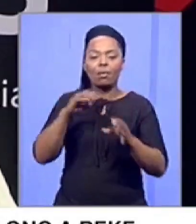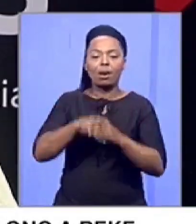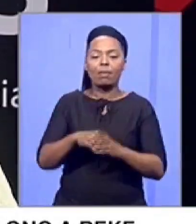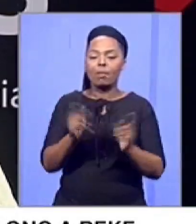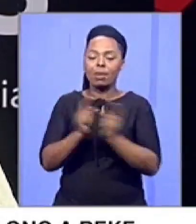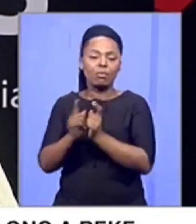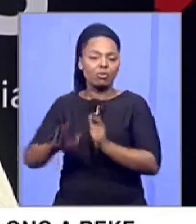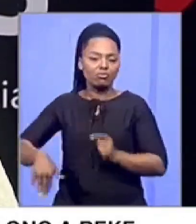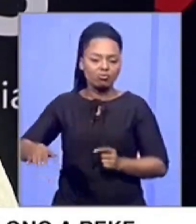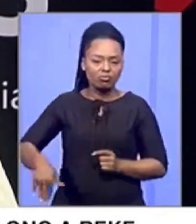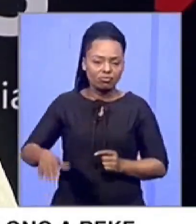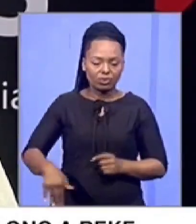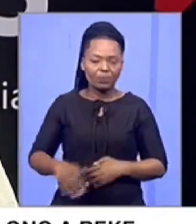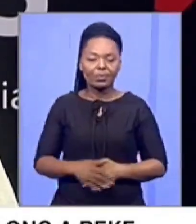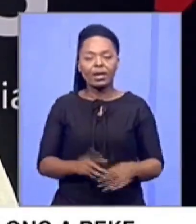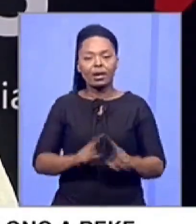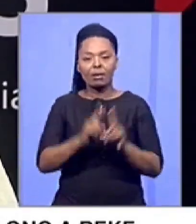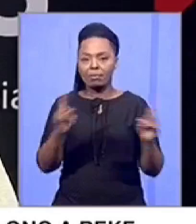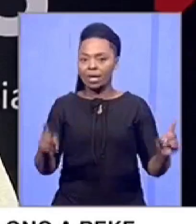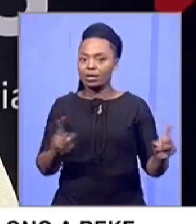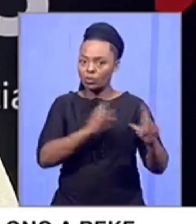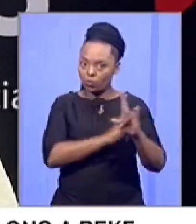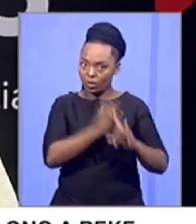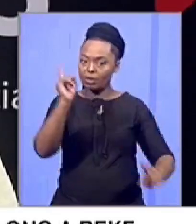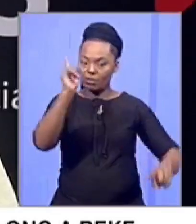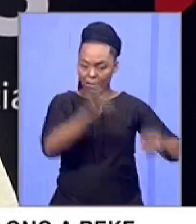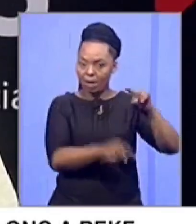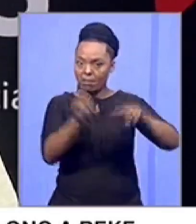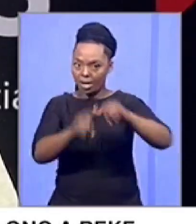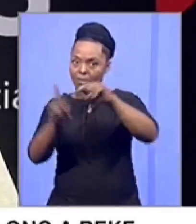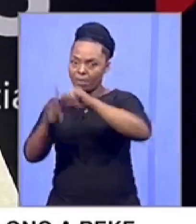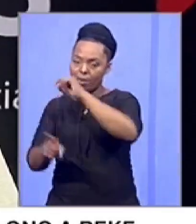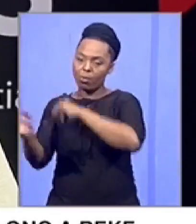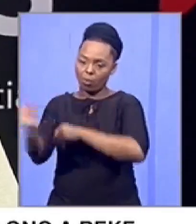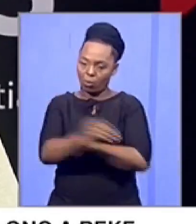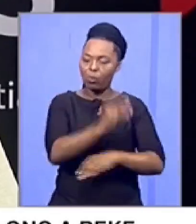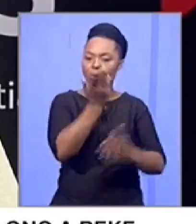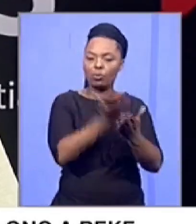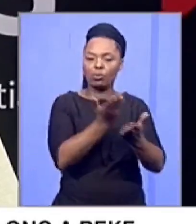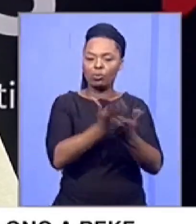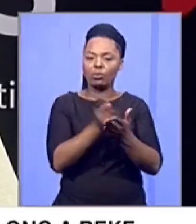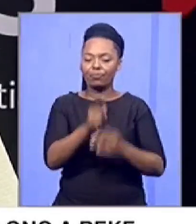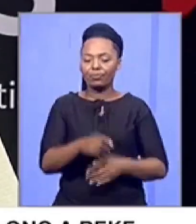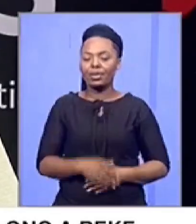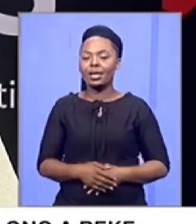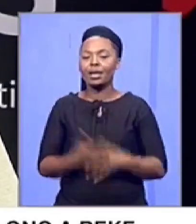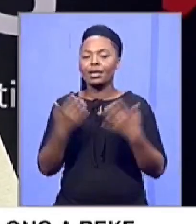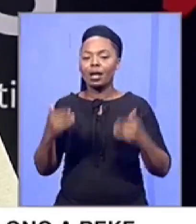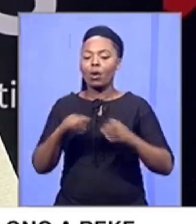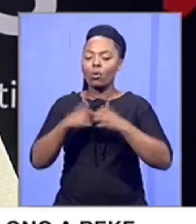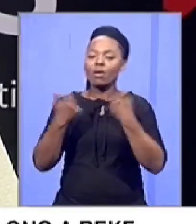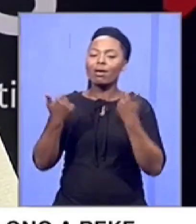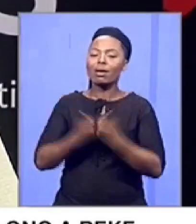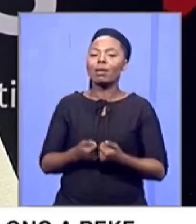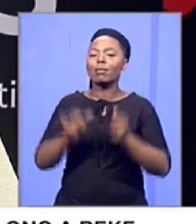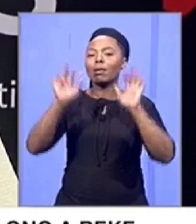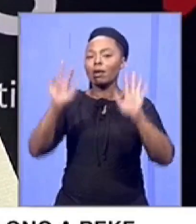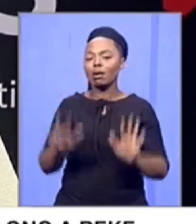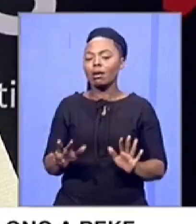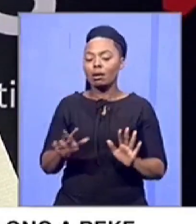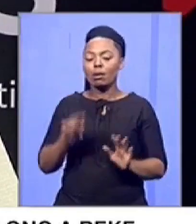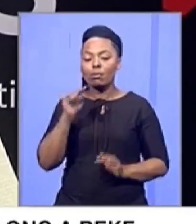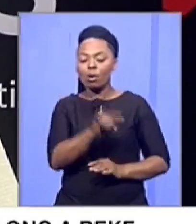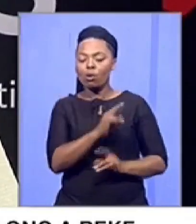monyetla o moholo wa hore ka di hlola kaofela tsona ha re sheba record ya bona ya dipapadi tse robedi tse fitileng ba hlotse dipapading